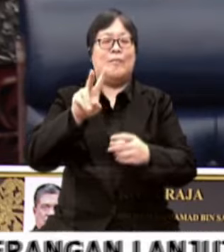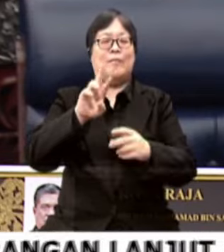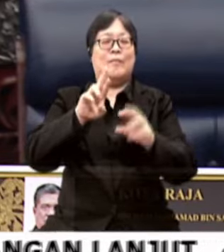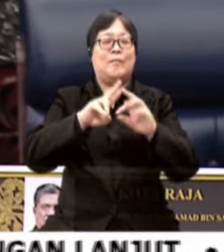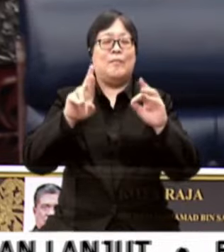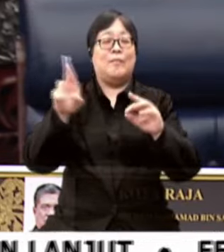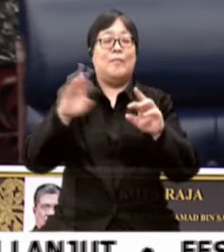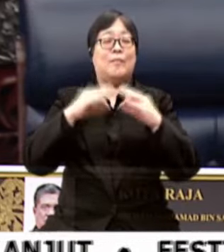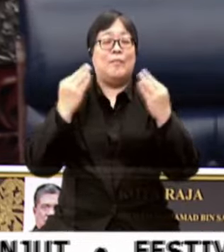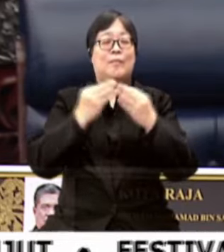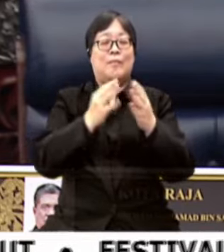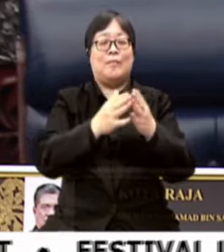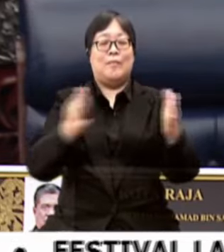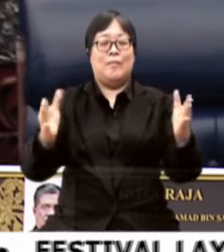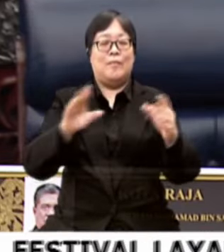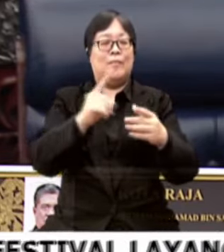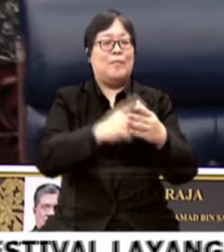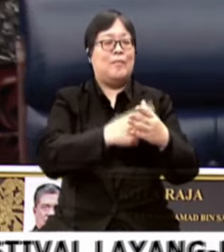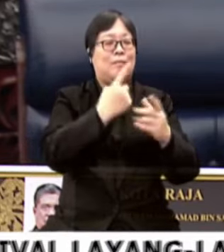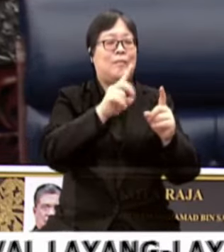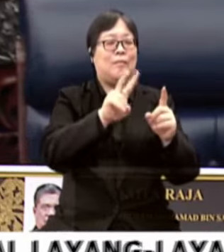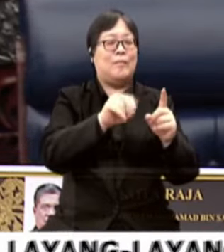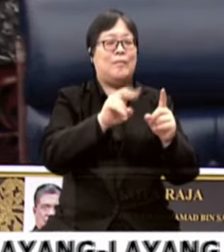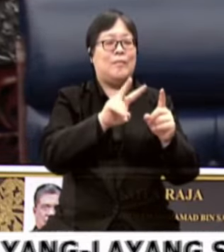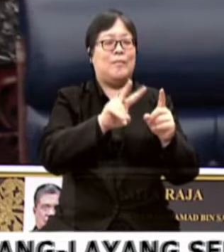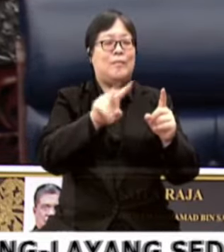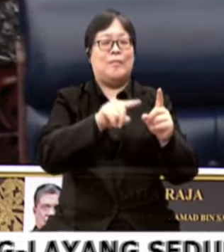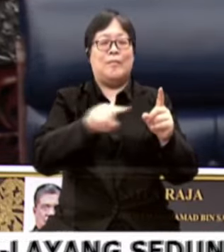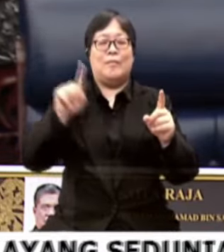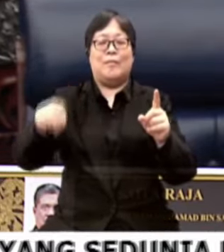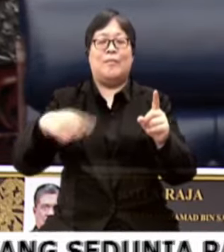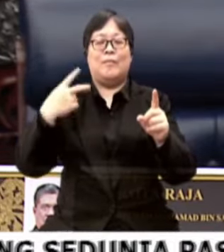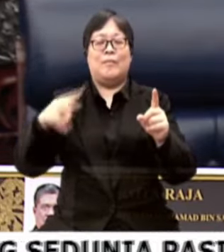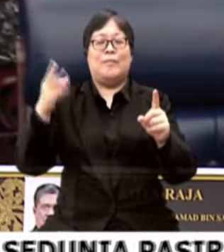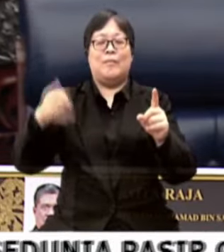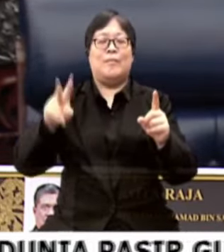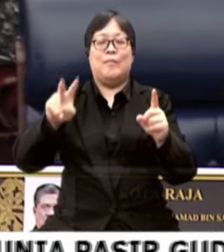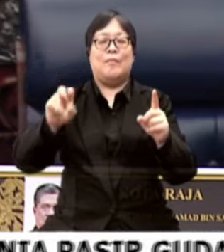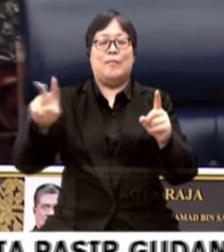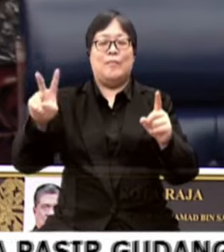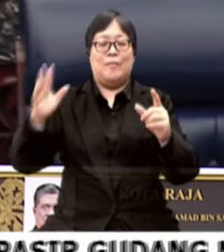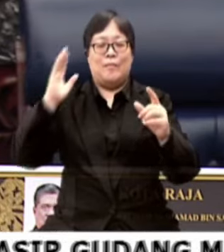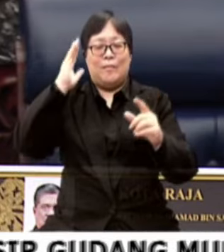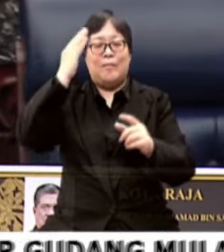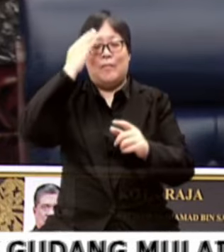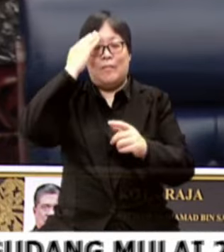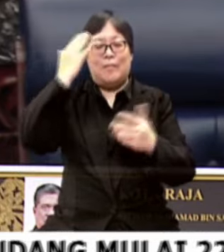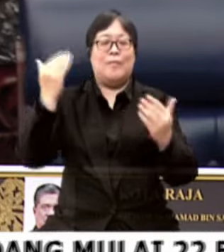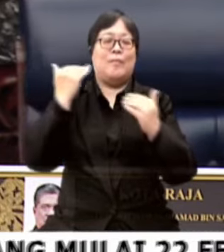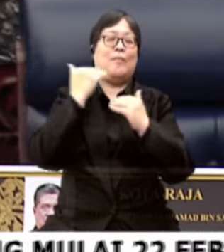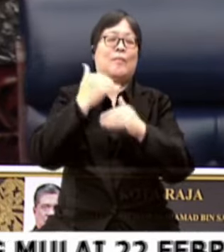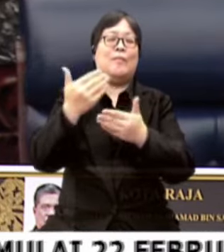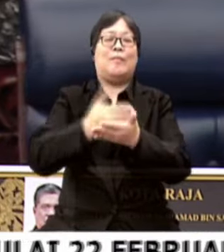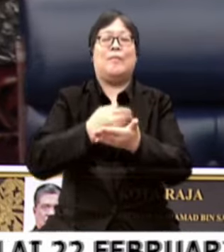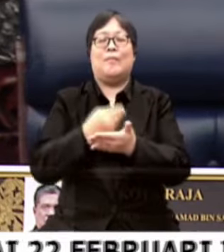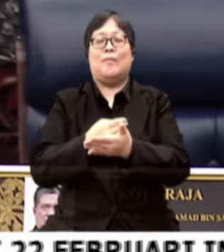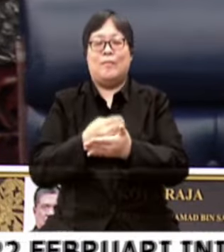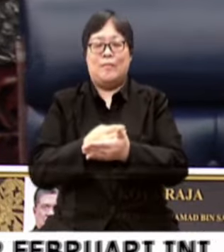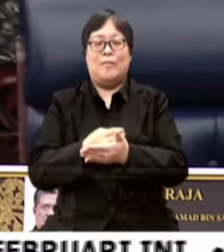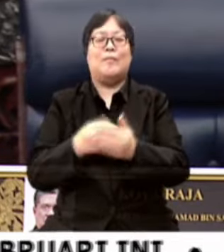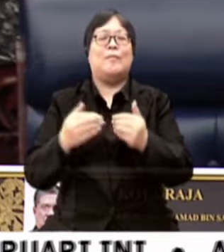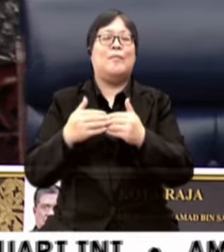bermula dari januri 222 hingga Desember 2022 dan kita akan dapat tahu hak pendapatan yang